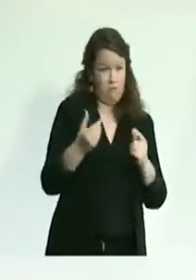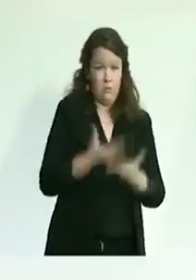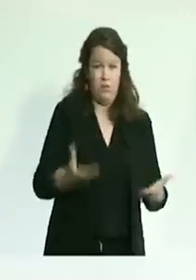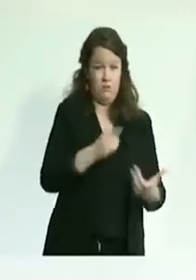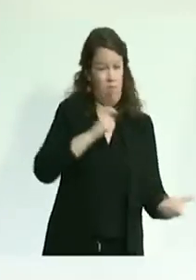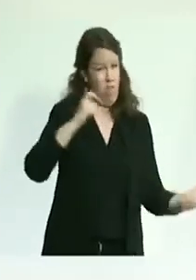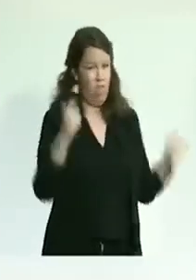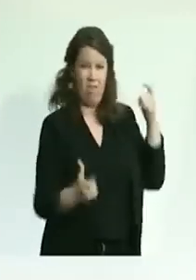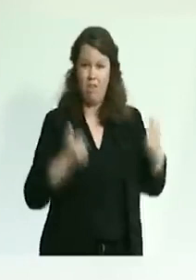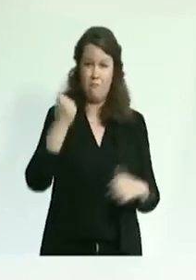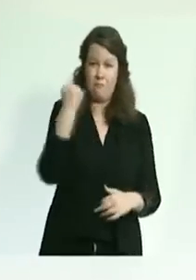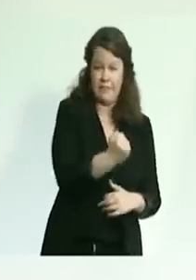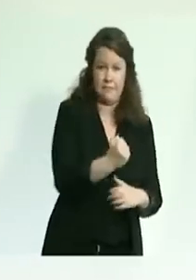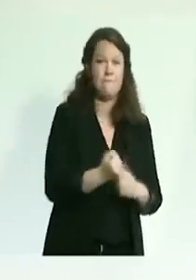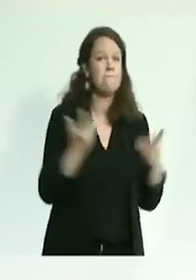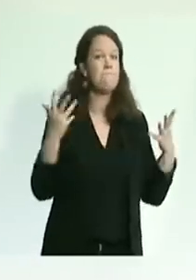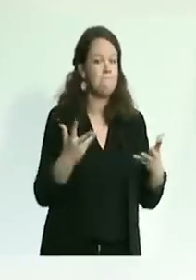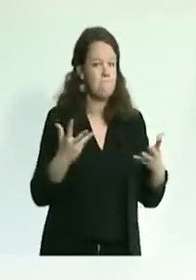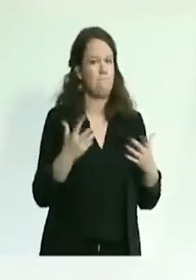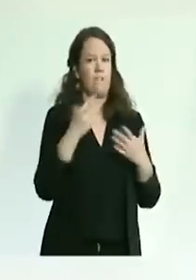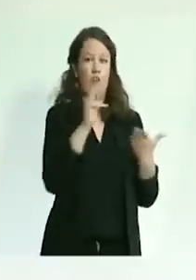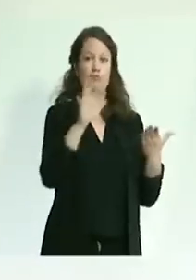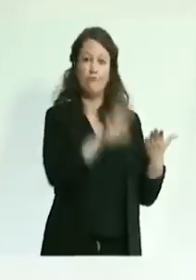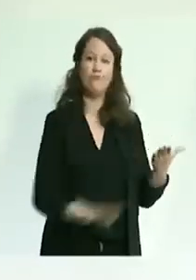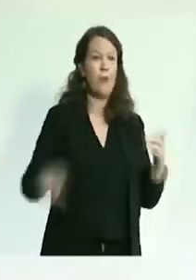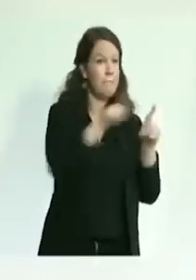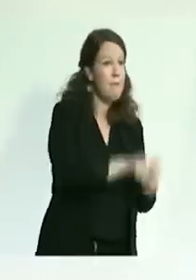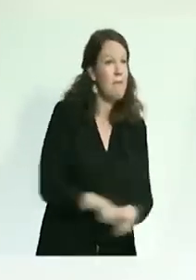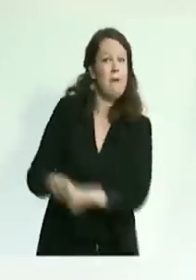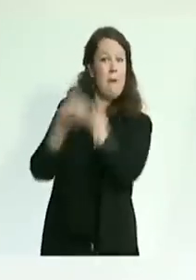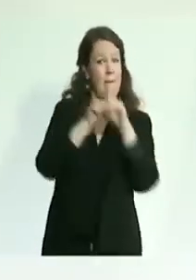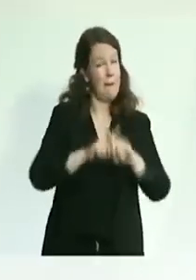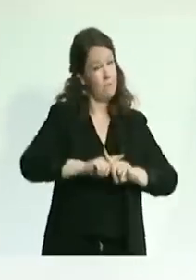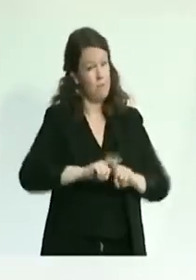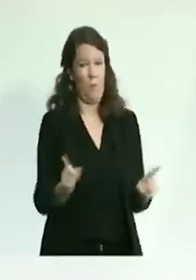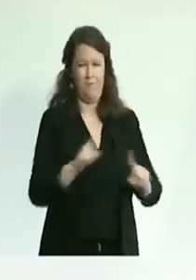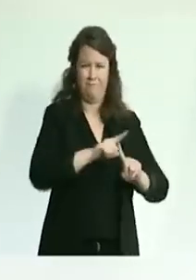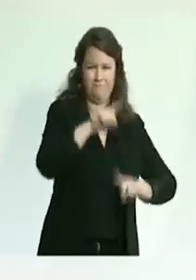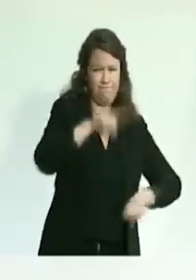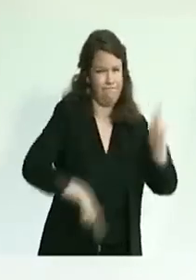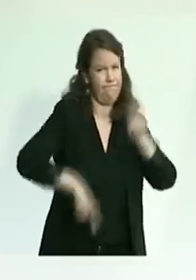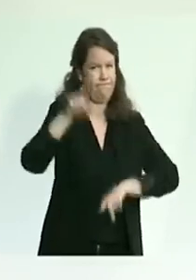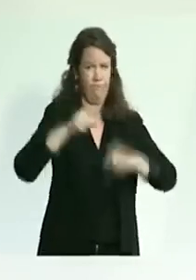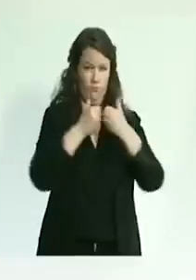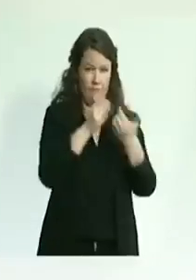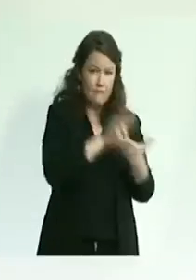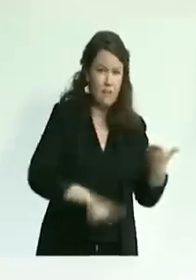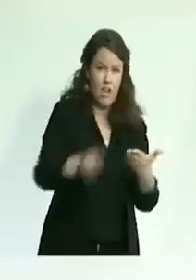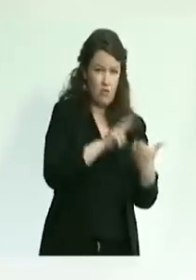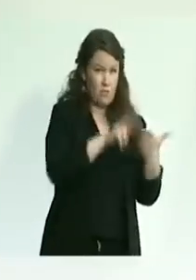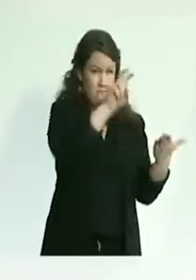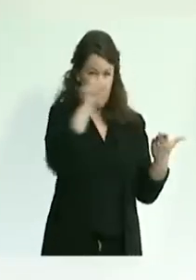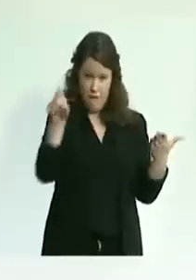En premier lieu, l'épidémie demeure très hétérogène sur tout le territoire. Comme vous le savez, l'épidémie en France ne progresse pas de la même manière